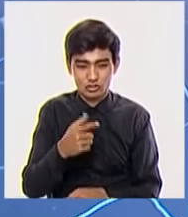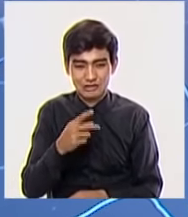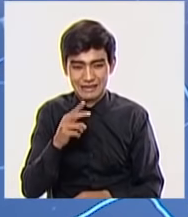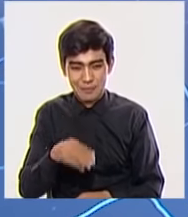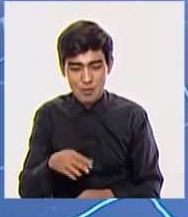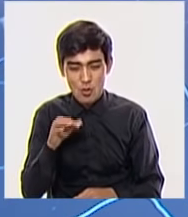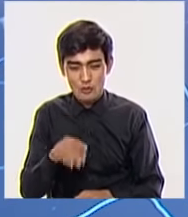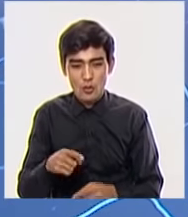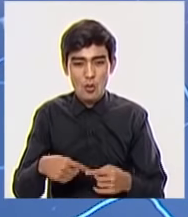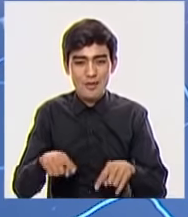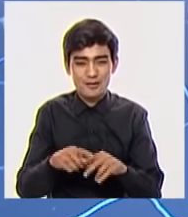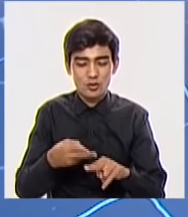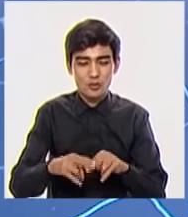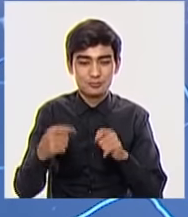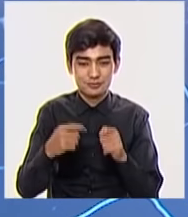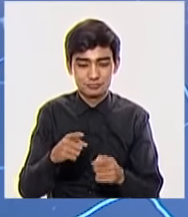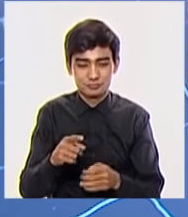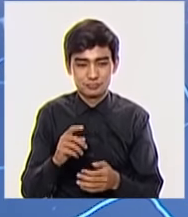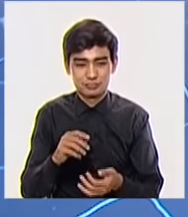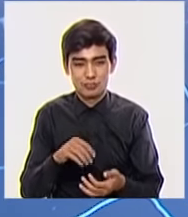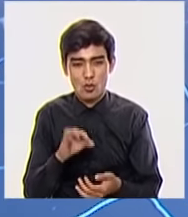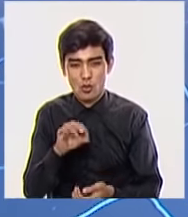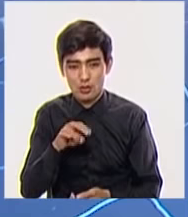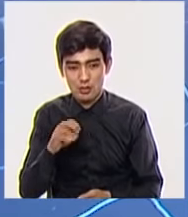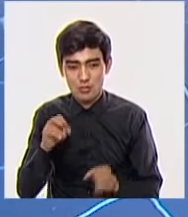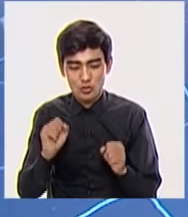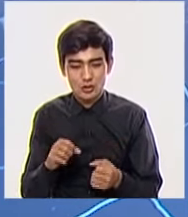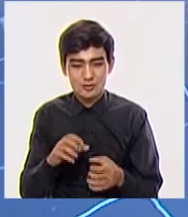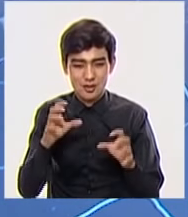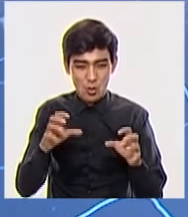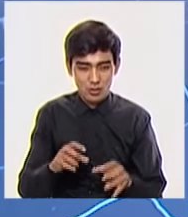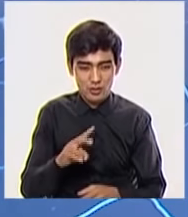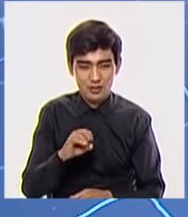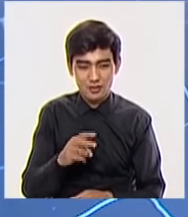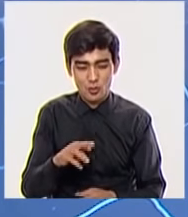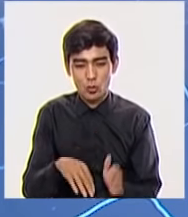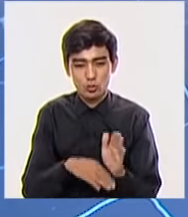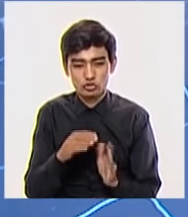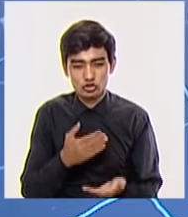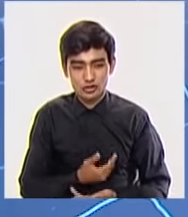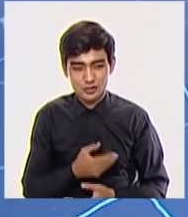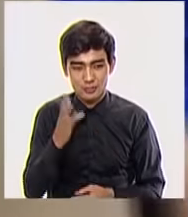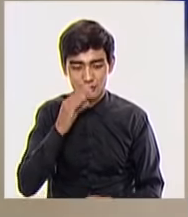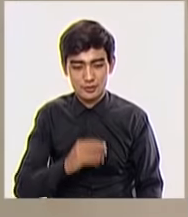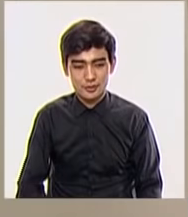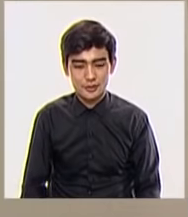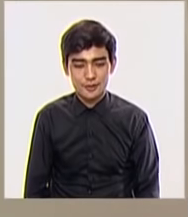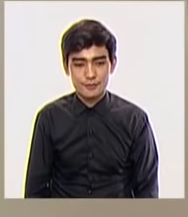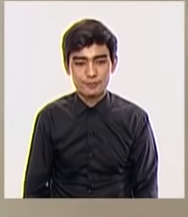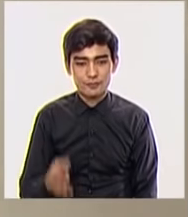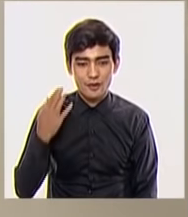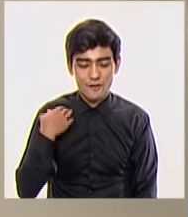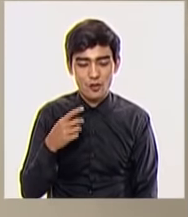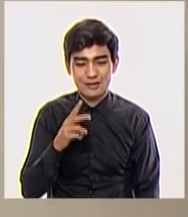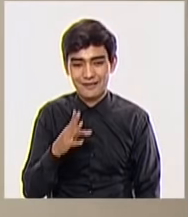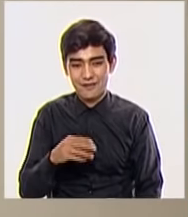от продаваемого объекта. Изменения в закон о нотариате призваны значительно улучшить жизнь казахстанцев. Раньше, чтобы